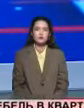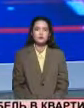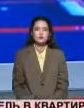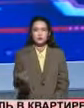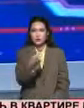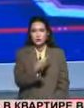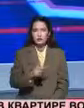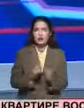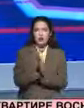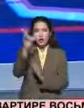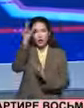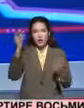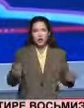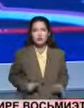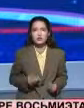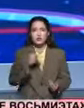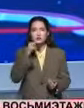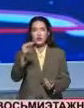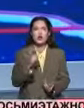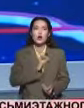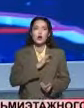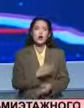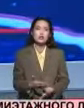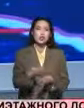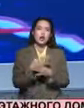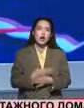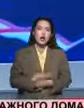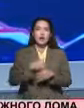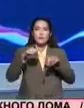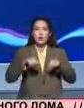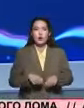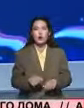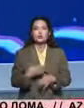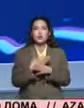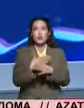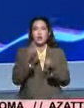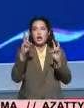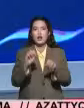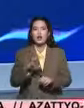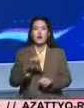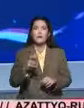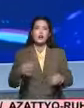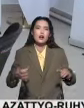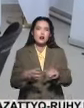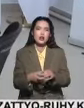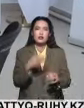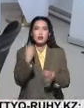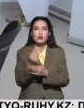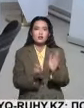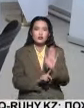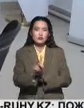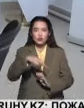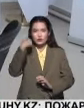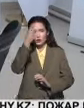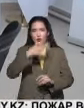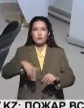В Атырау растет число жителей, обращающихся за юридической помощью по проекту «Кококтох Кумек» партии «Аманат». К примеру, с начала года